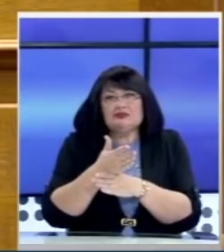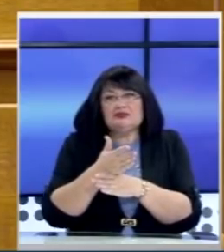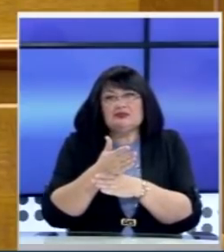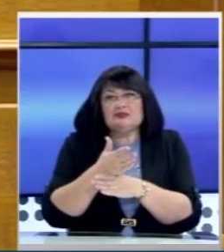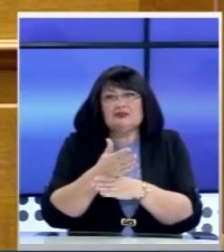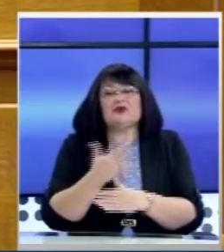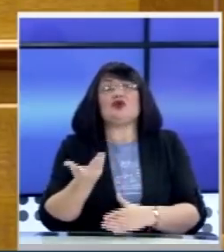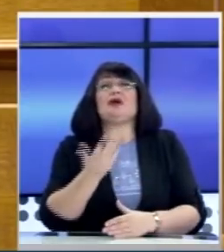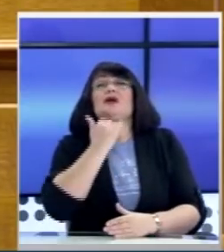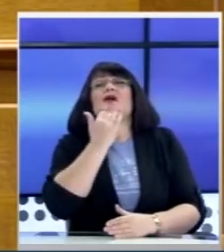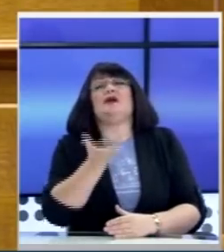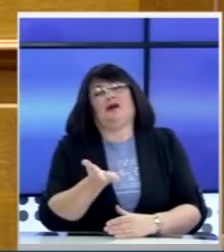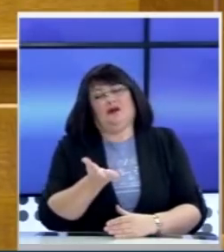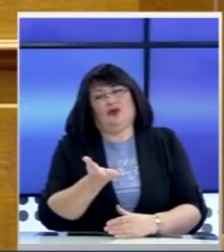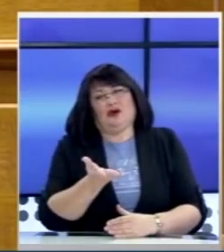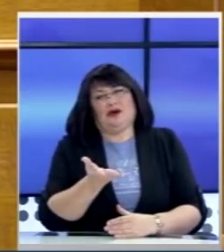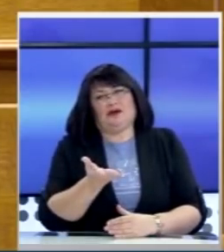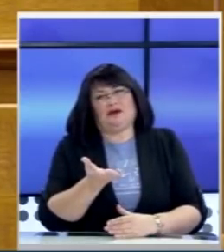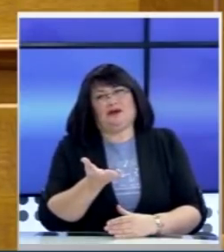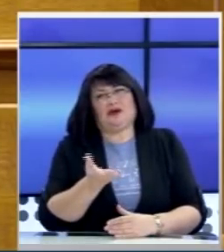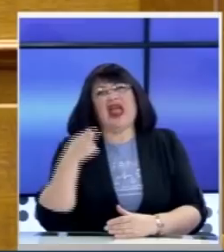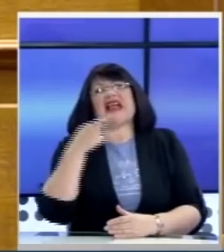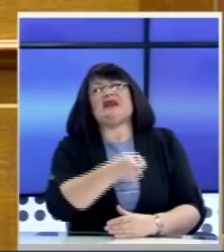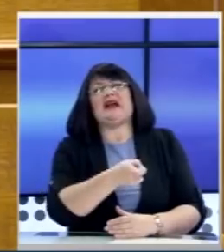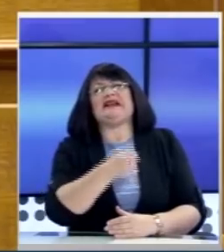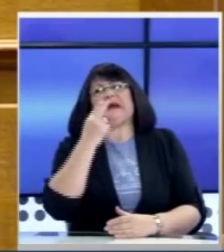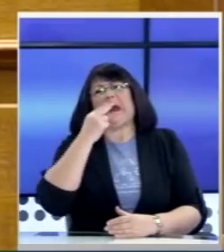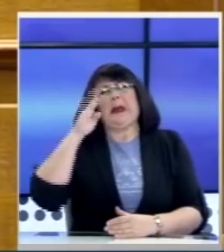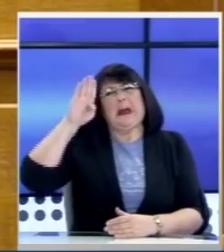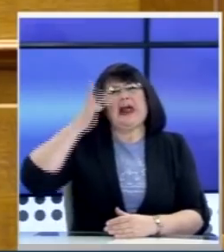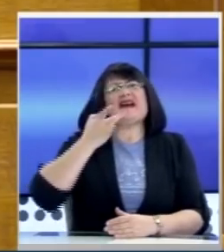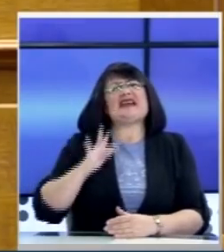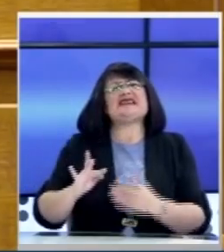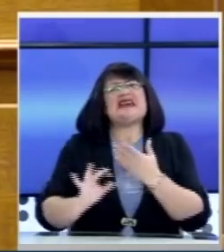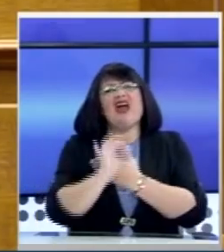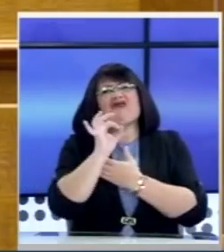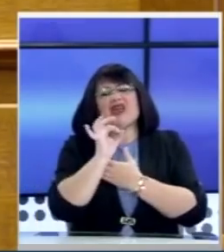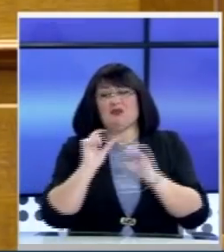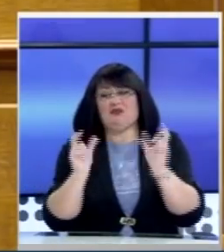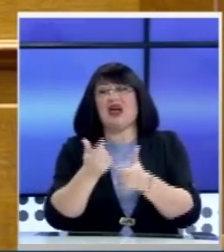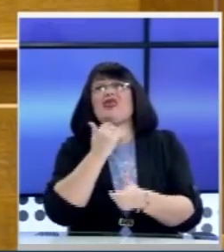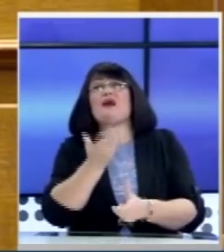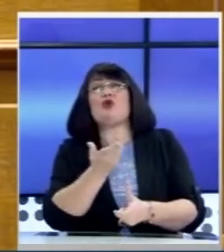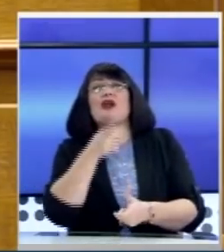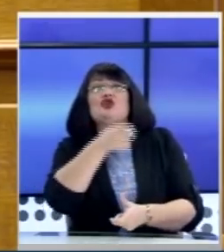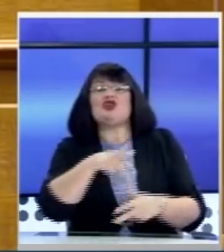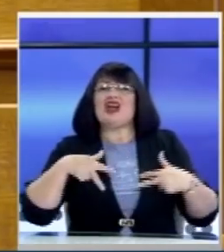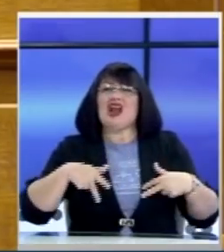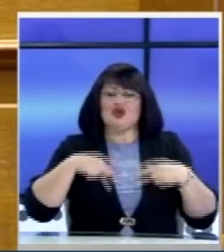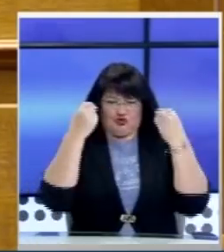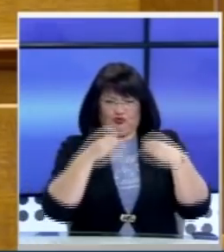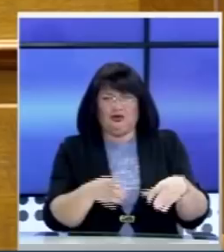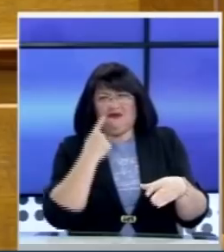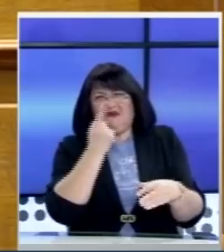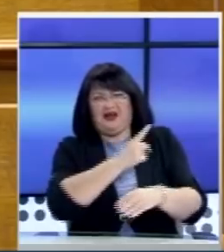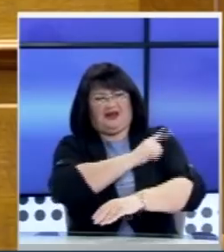εμφανίζεται τότε ανήμπορο και με ανεπάρκεια έναν εγκληματία χρυσαυγίτη, καταδικασμένο. Και σε όλα αυτά